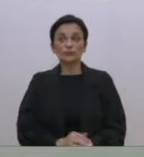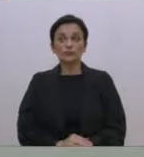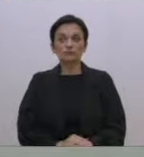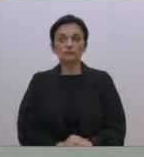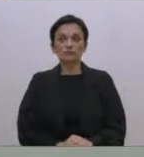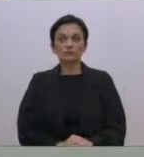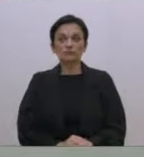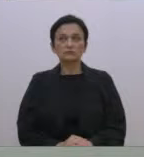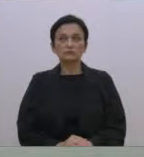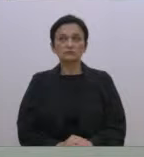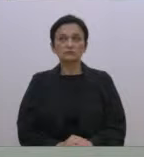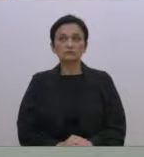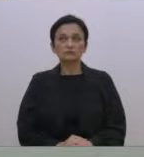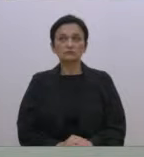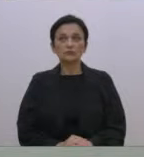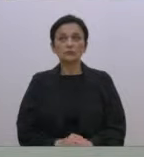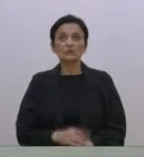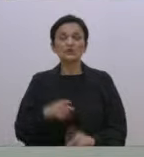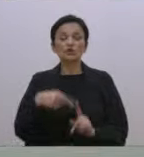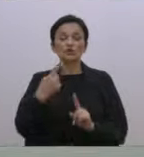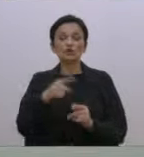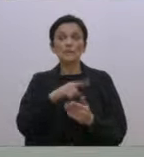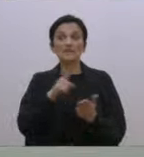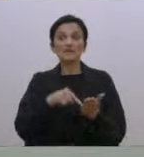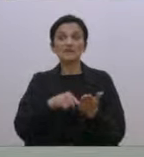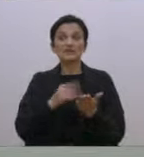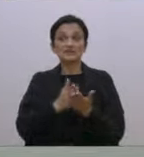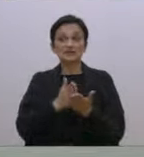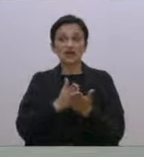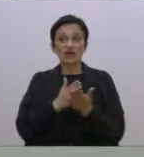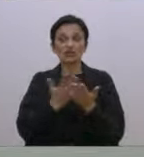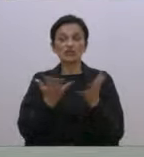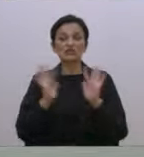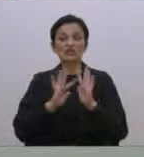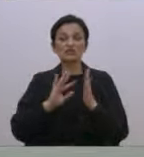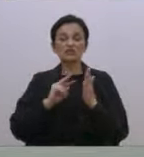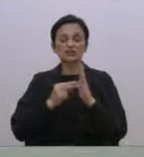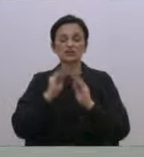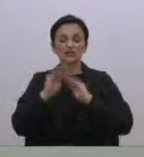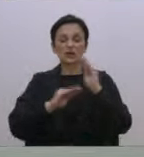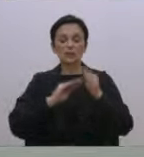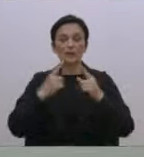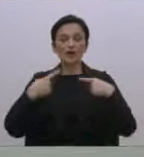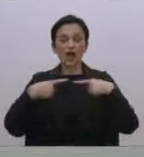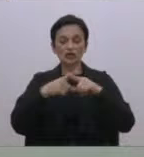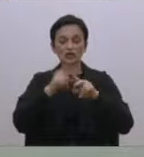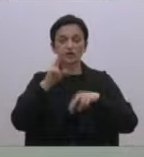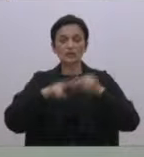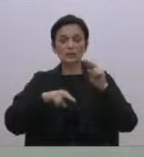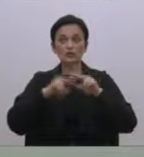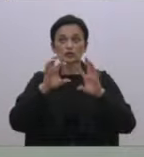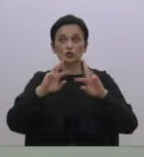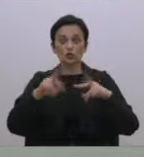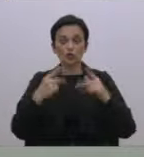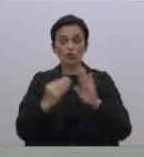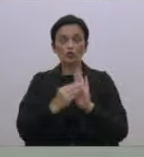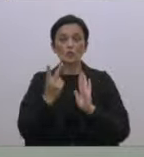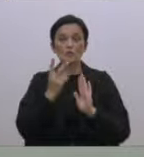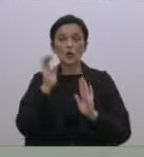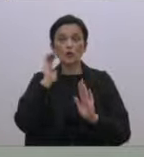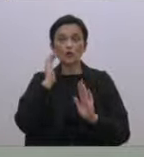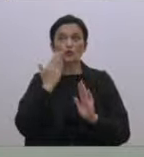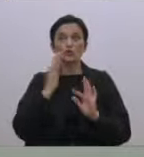აკი ბატონ ხალხზე მარიამ საქარი. აი, შემდეგი საკითხი არის სივრცის დაგეგმარების არქიტექტურული და სამშენებლო საქმეების კოდექსის ცვლილების შეტანის შესახებ. მეორე